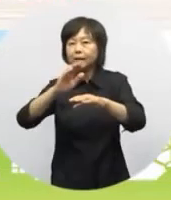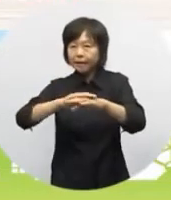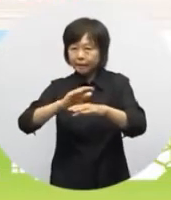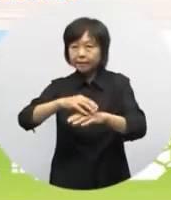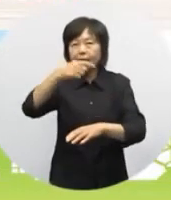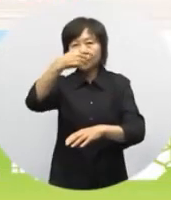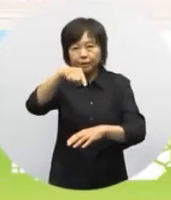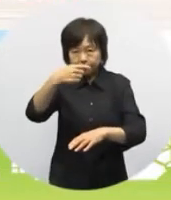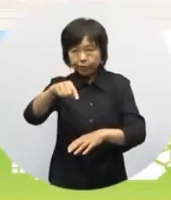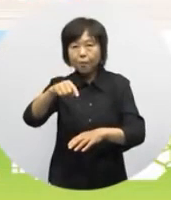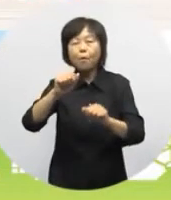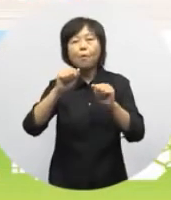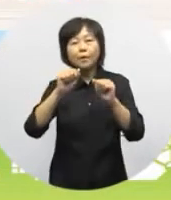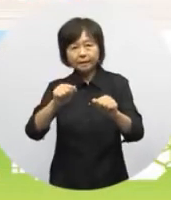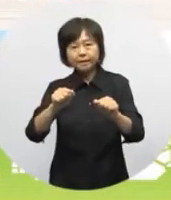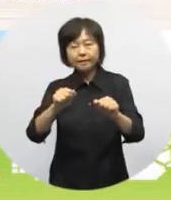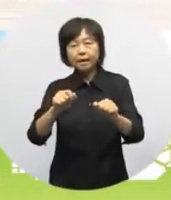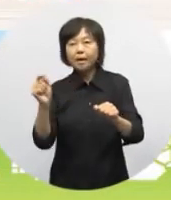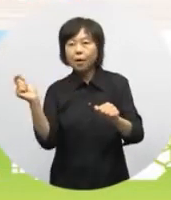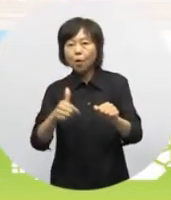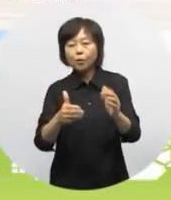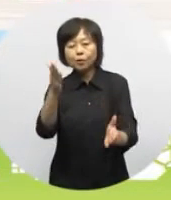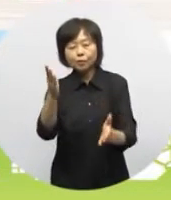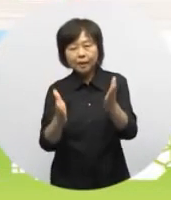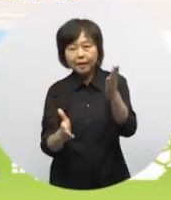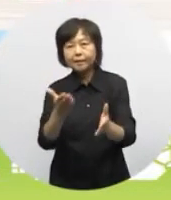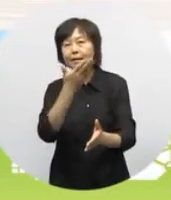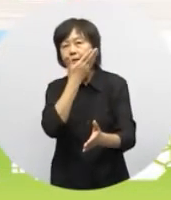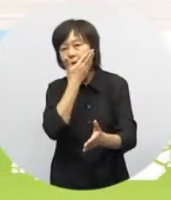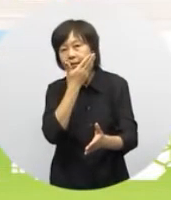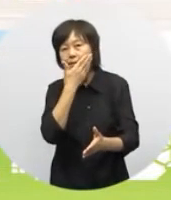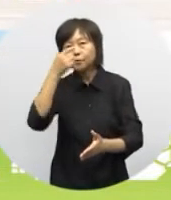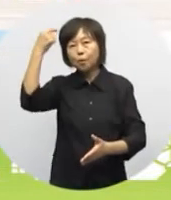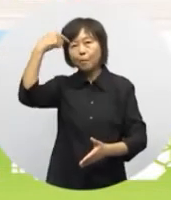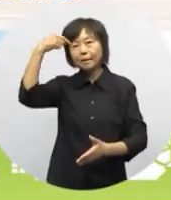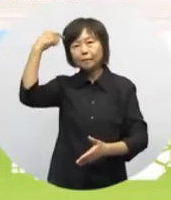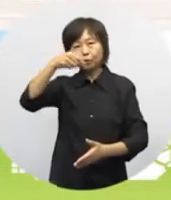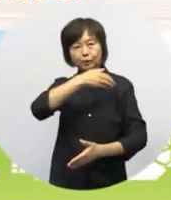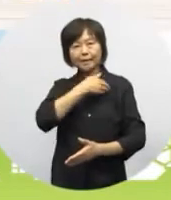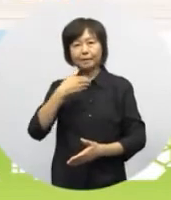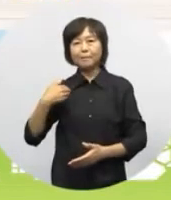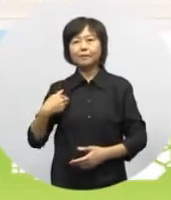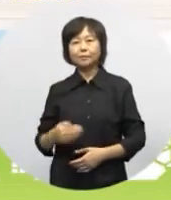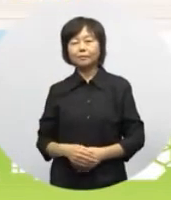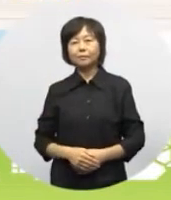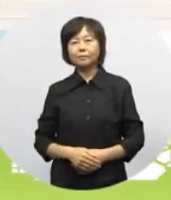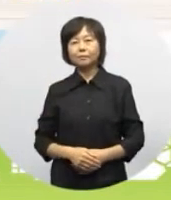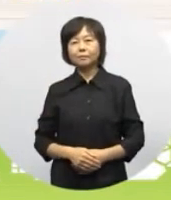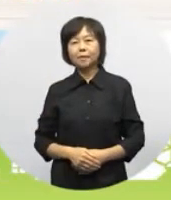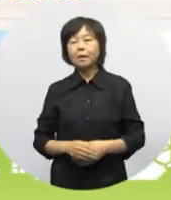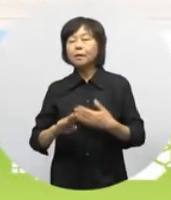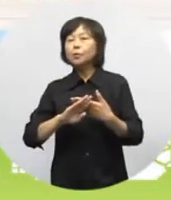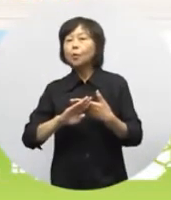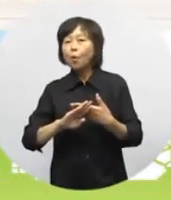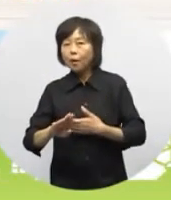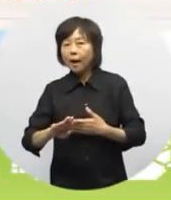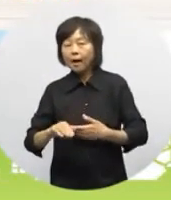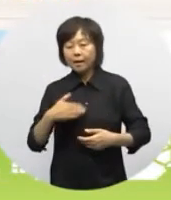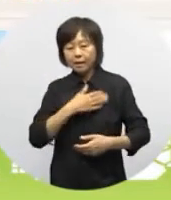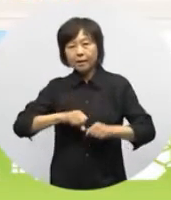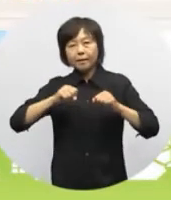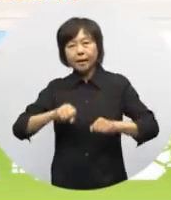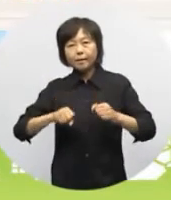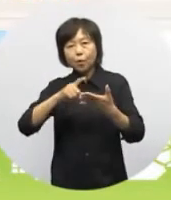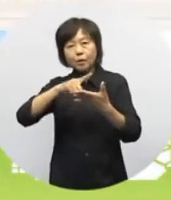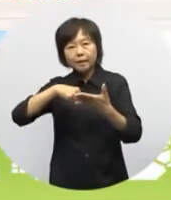技指導を行い、応急手当の大切さを学ぶことができます。 その他健康チェ